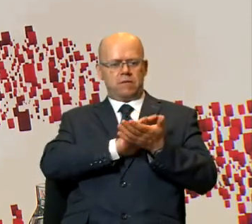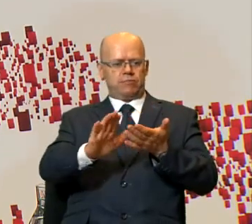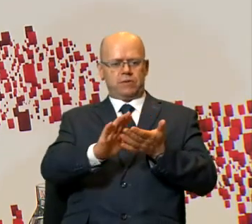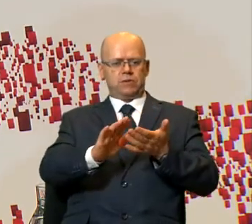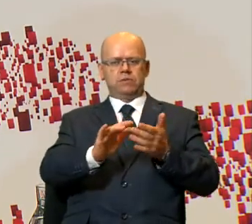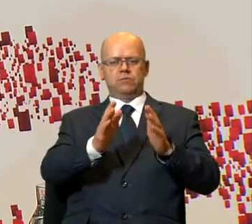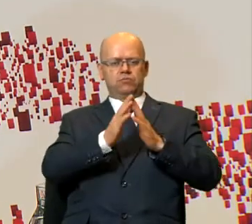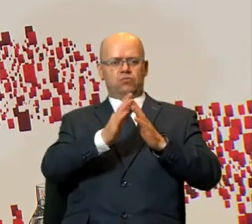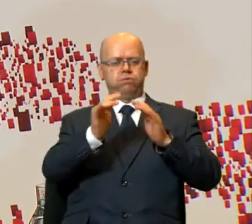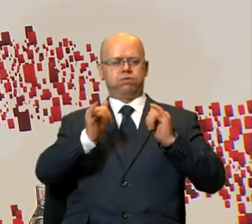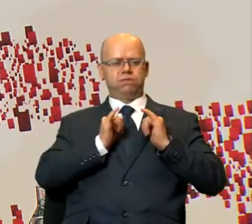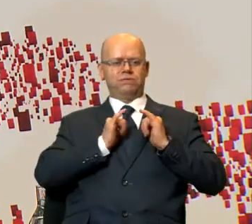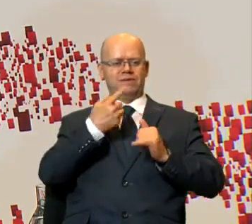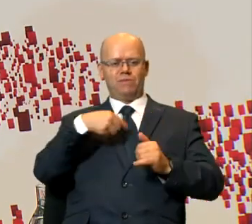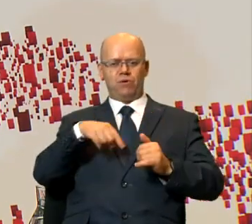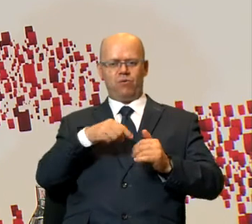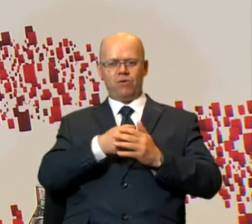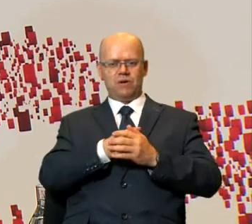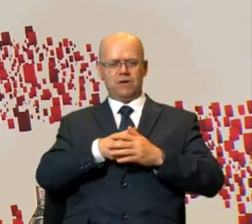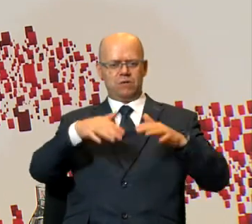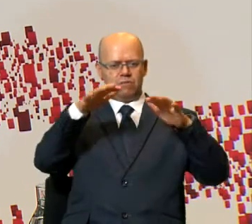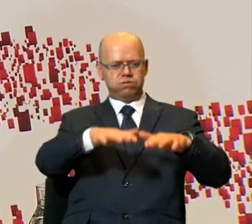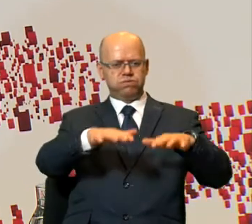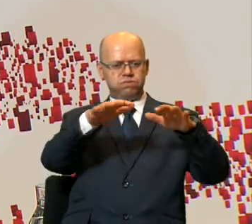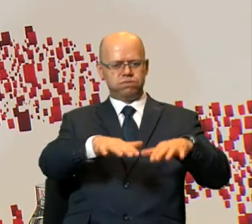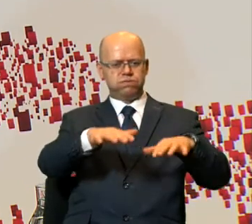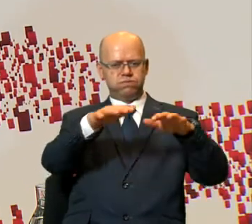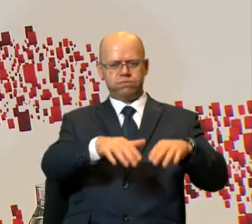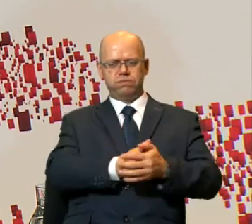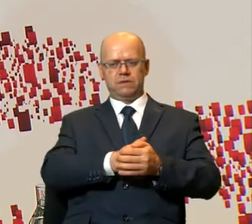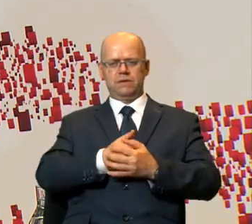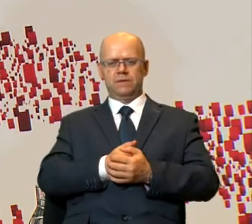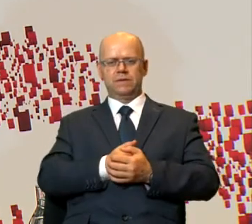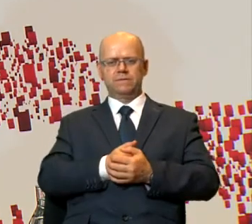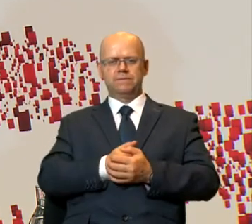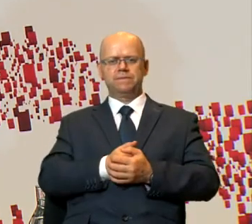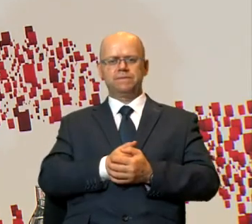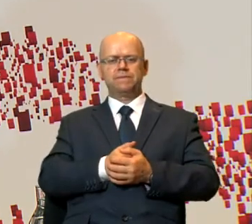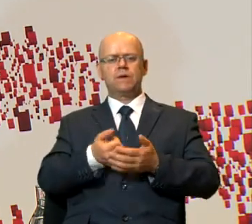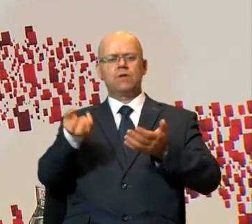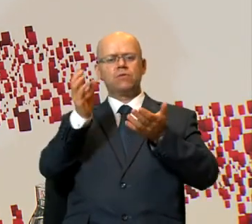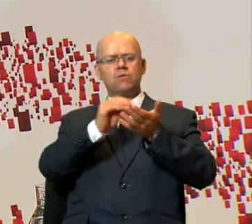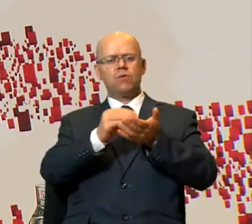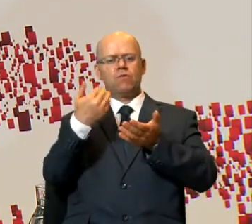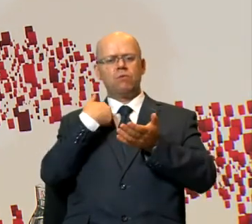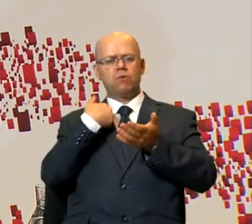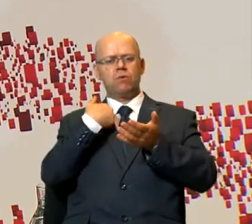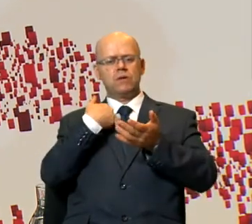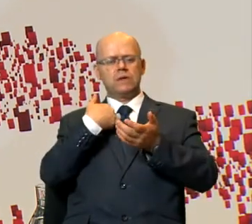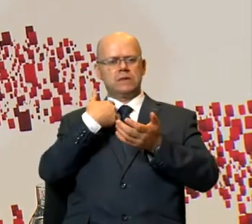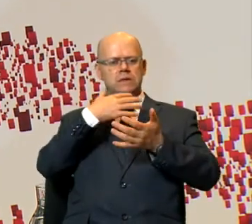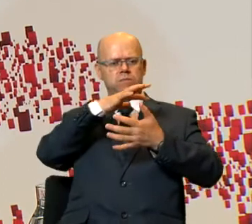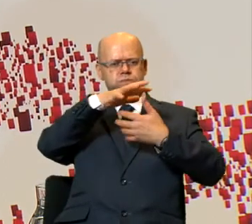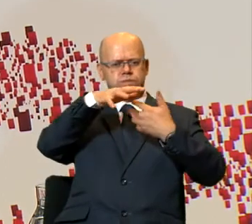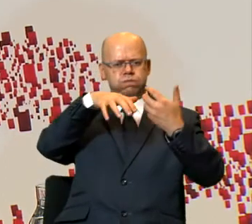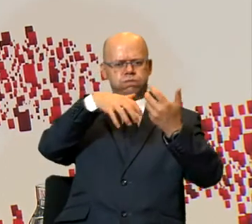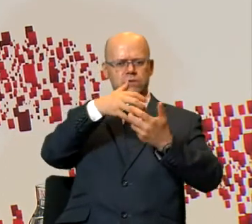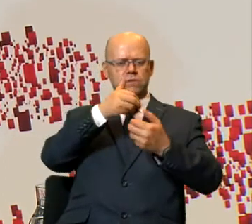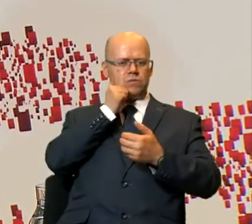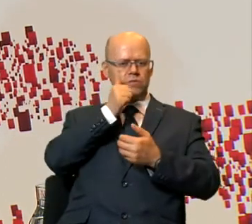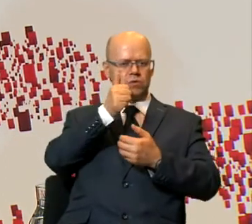dość, można by tak powiedzieć, i tego, że ciągle w nim się coś dzieje i hałasuje, czyli doszło do takiego mocnego zaburzenia między takim